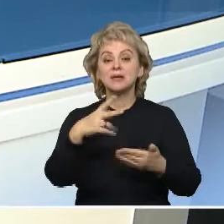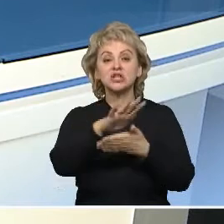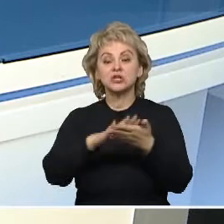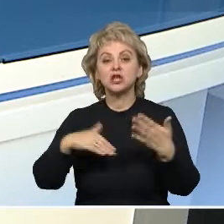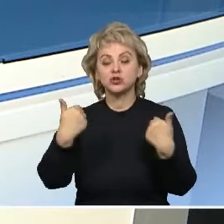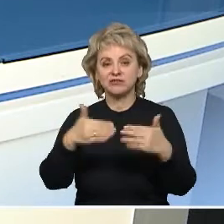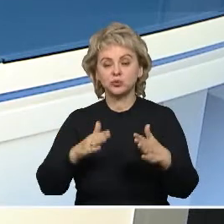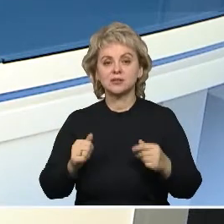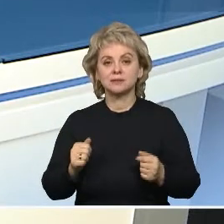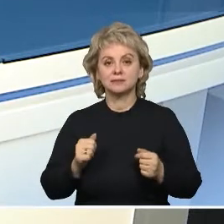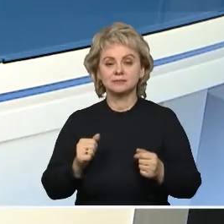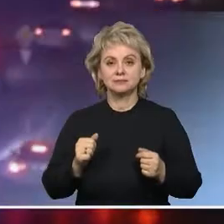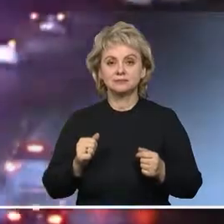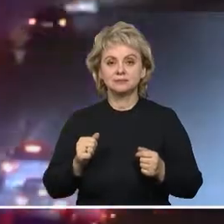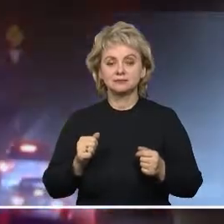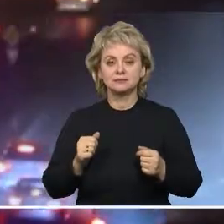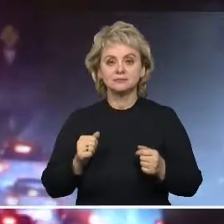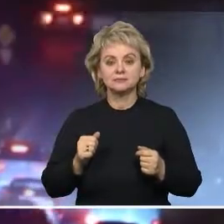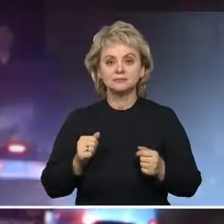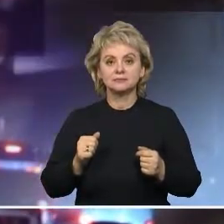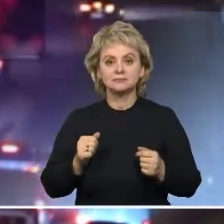Смотрите дальше в выпуске.